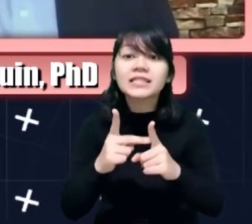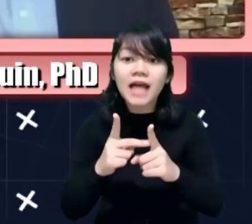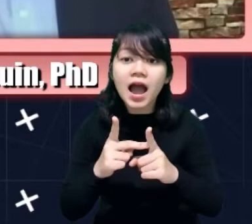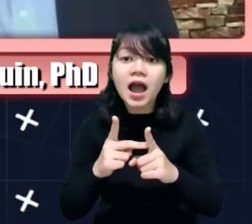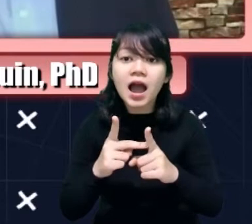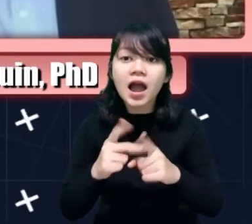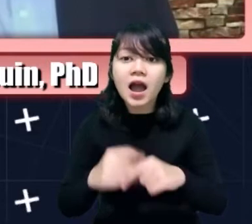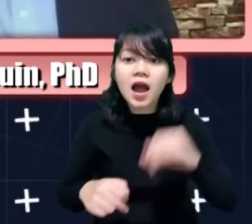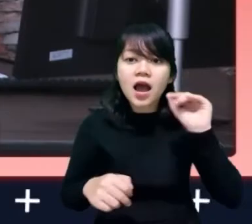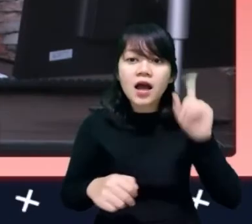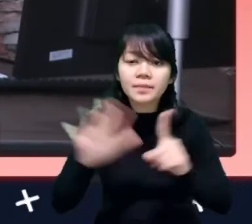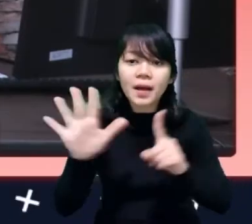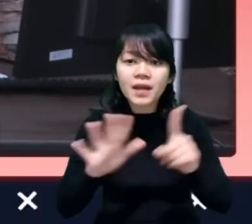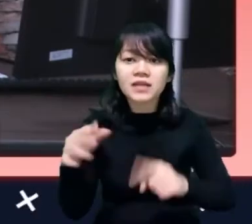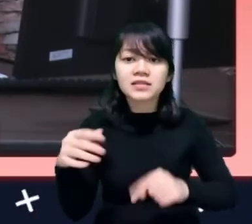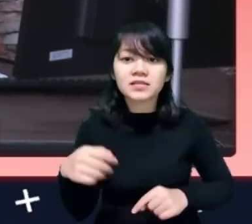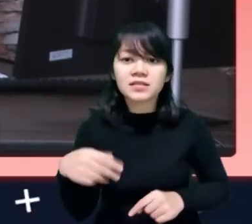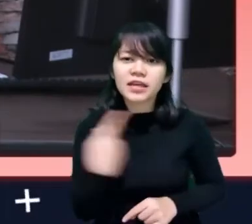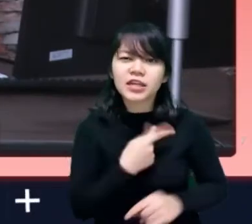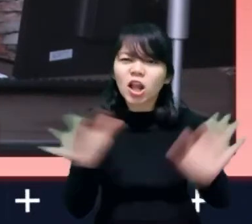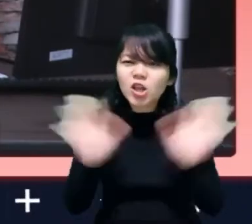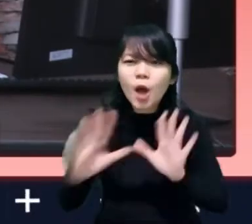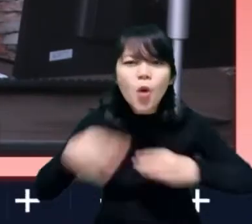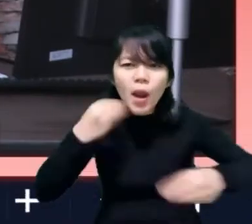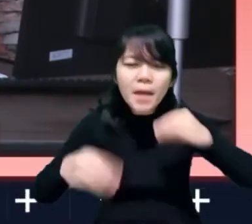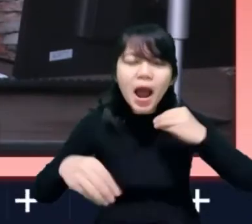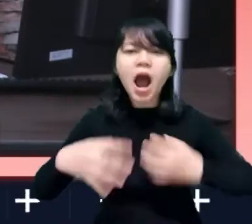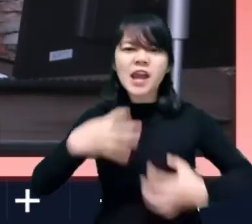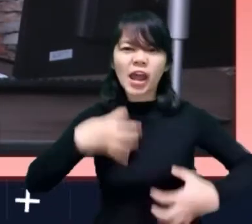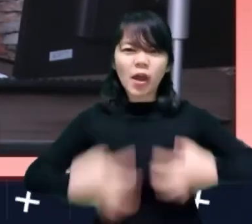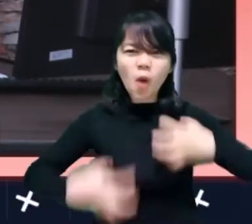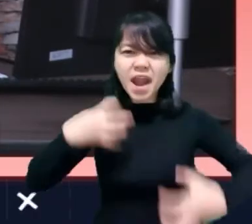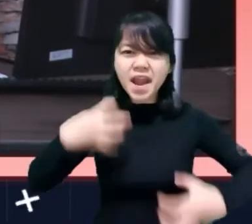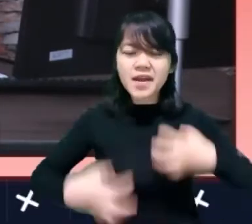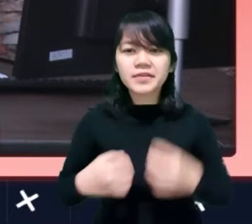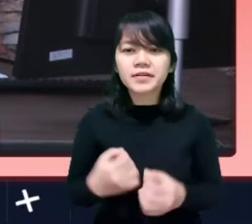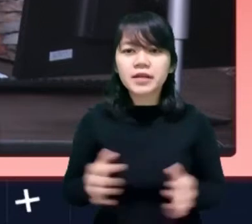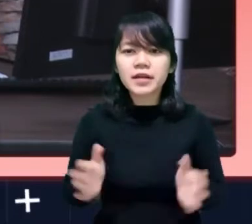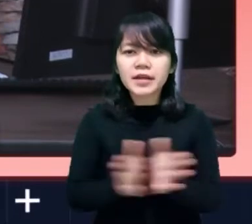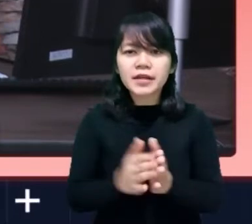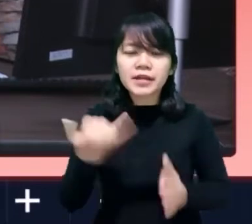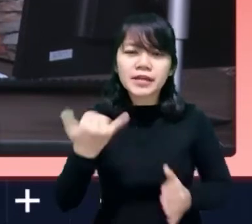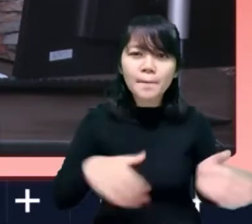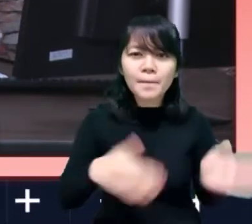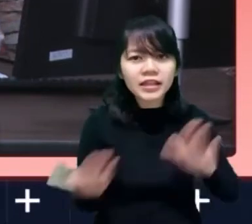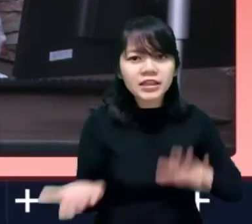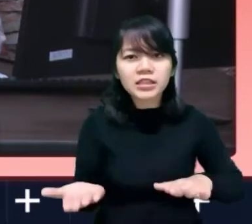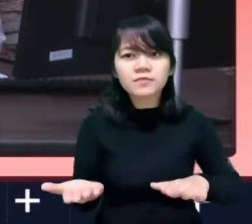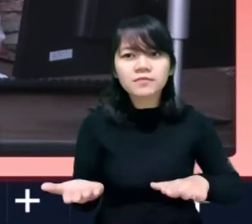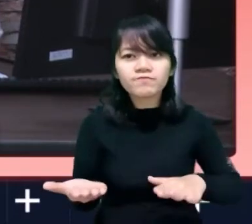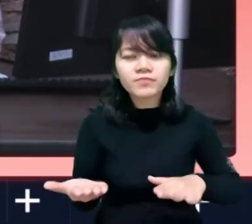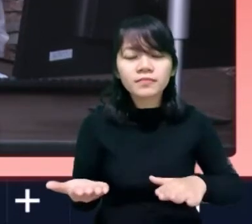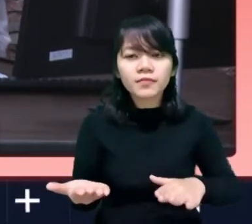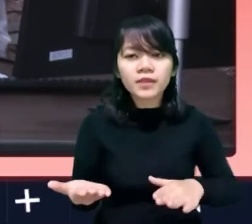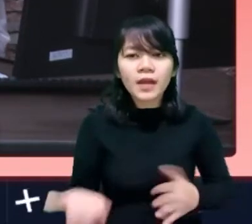mati tidak disembelih. Bagaimana dengan segala jenis ikan? Segala jenis